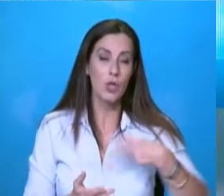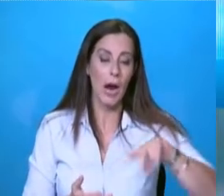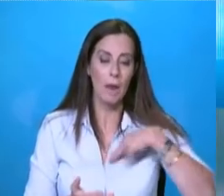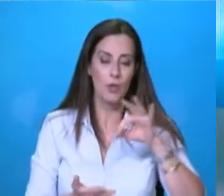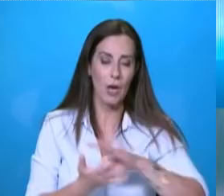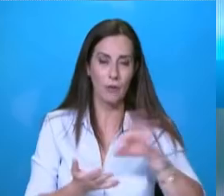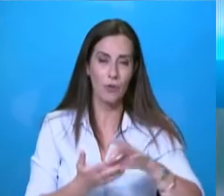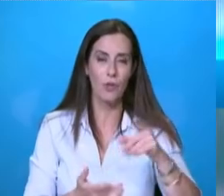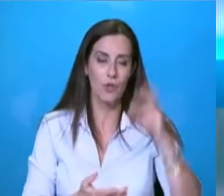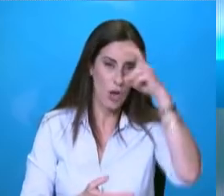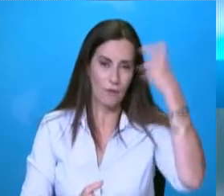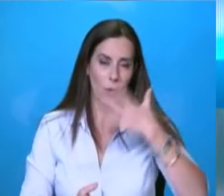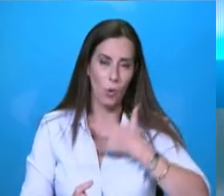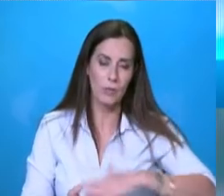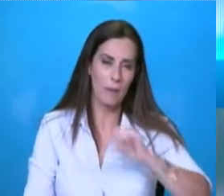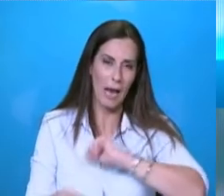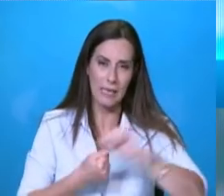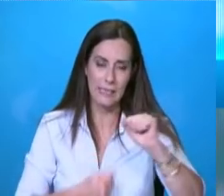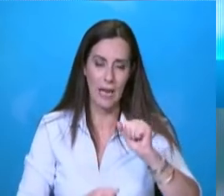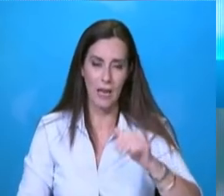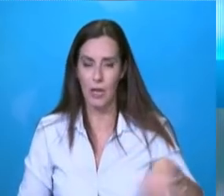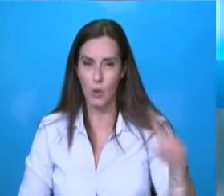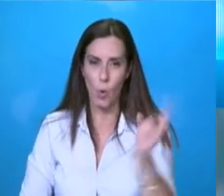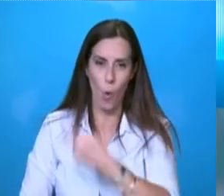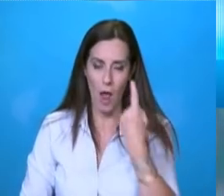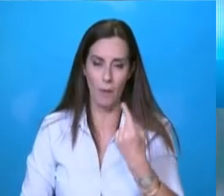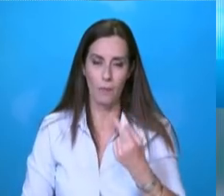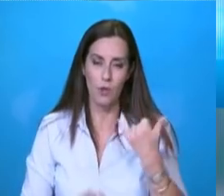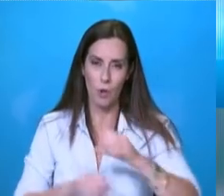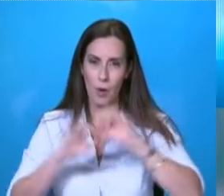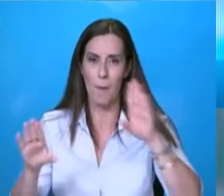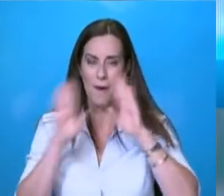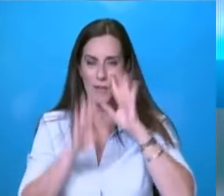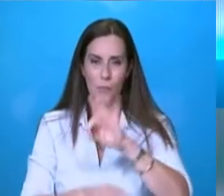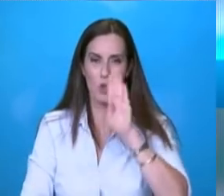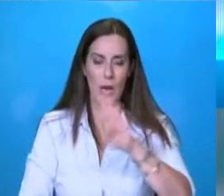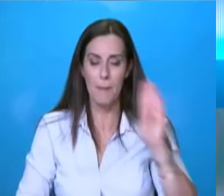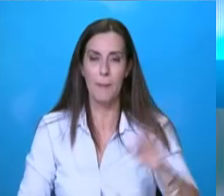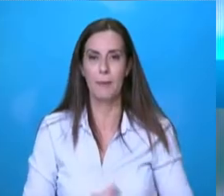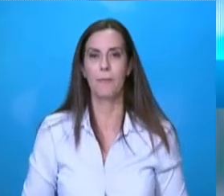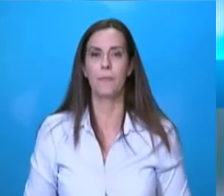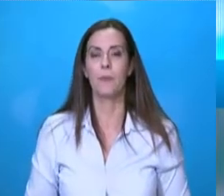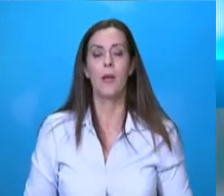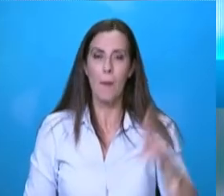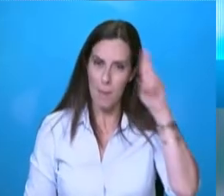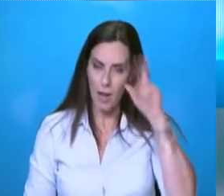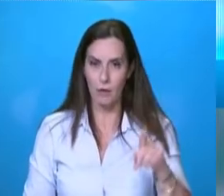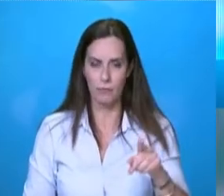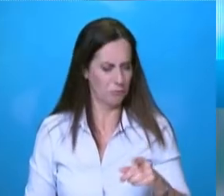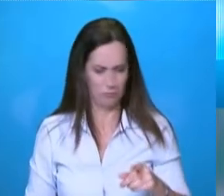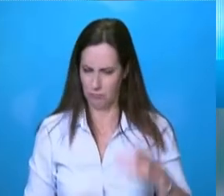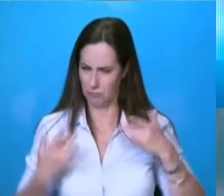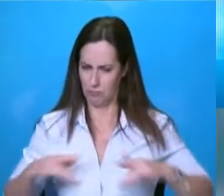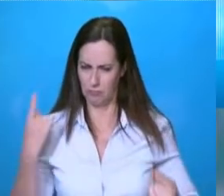לאמירה שהערבים רוצים להשמיד את כולנו, שהופיע היום בפייסבוק הרשמי של ראש הממשלה. אז בליכוד מחישים את